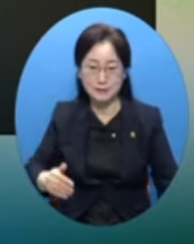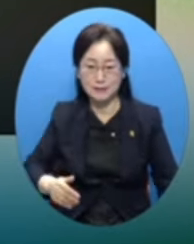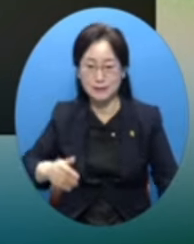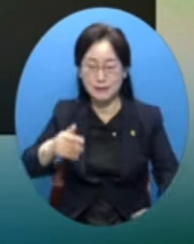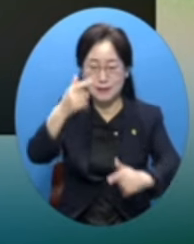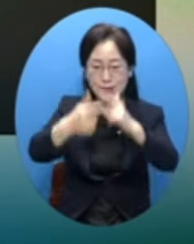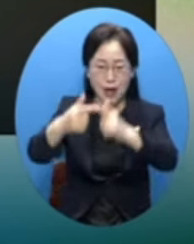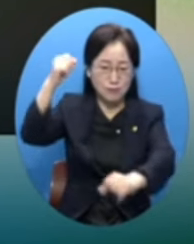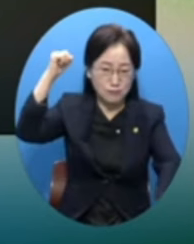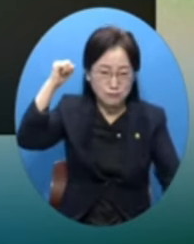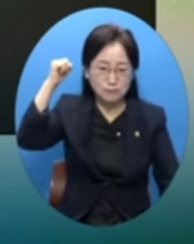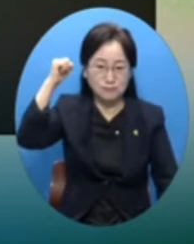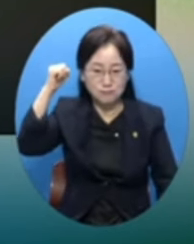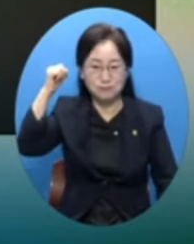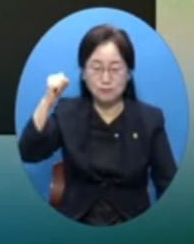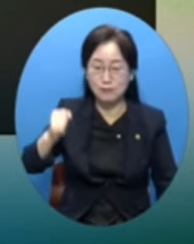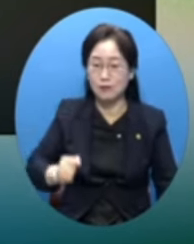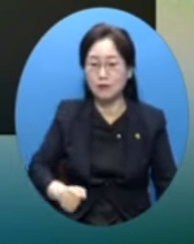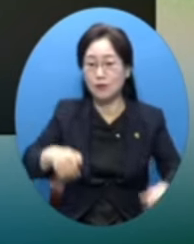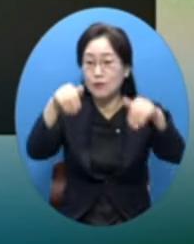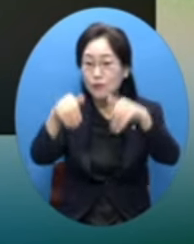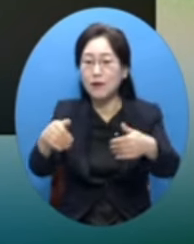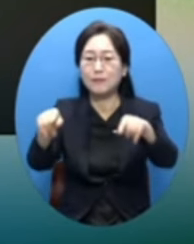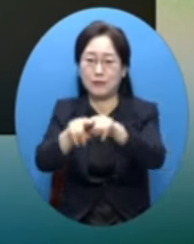부하들을 데리고